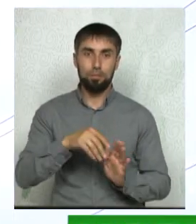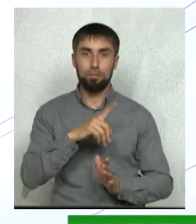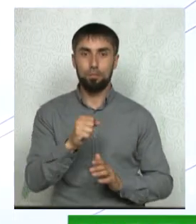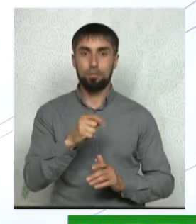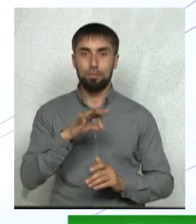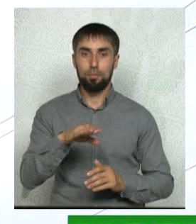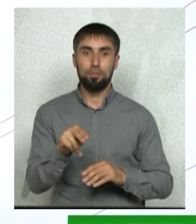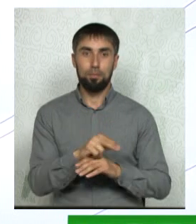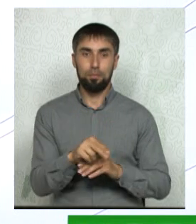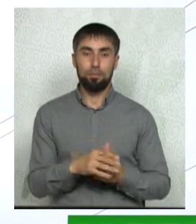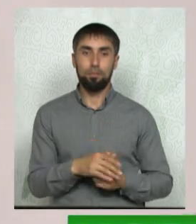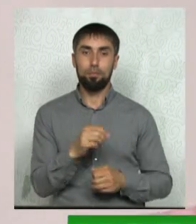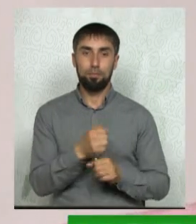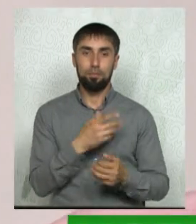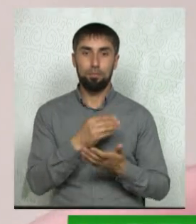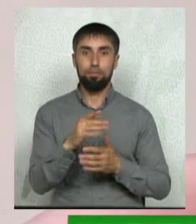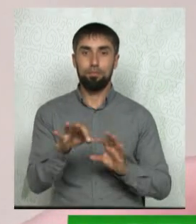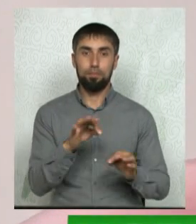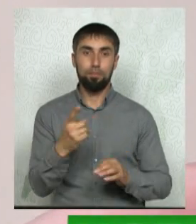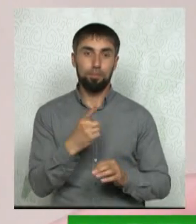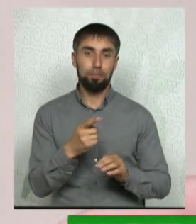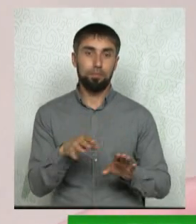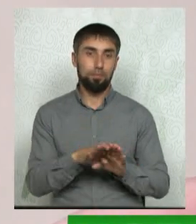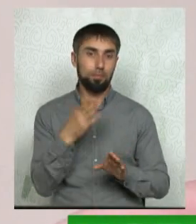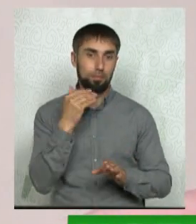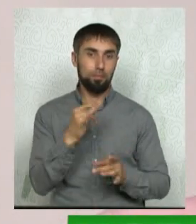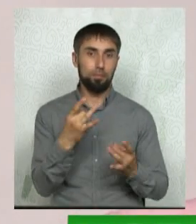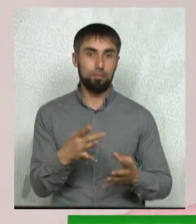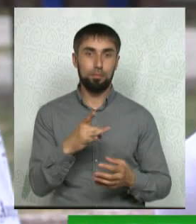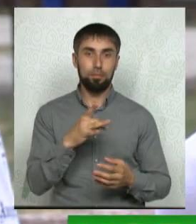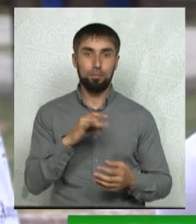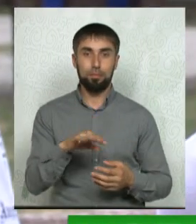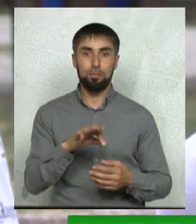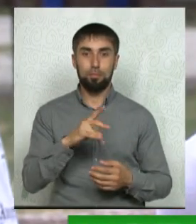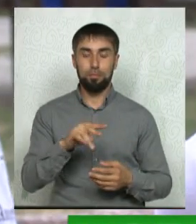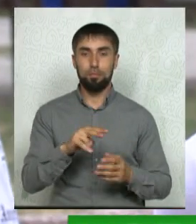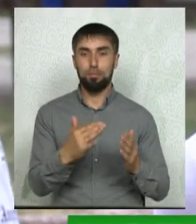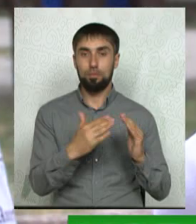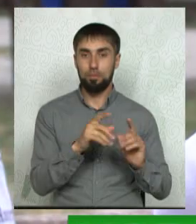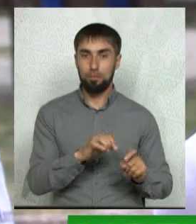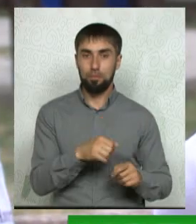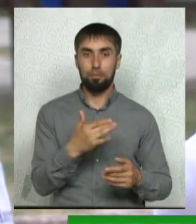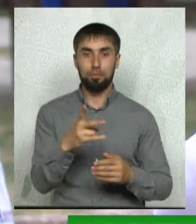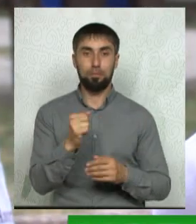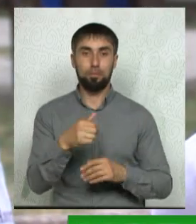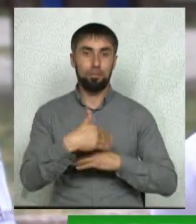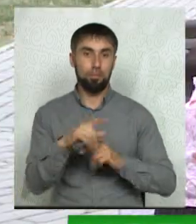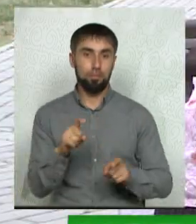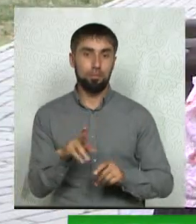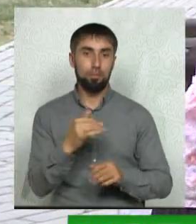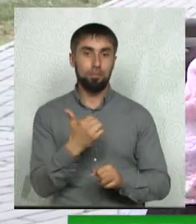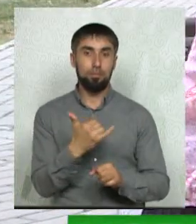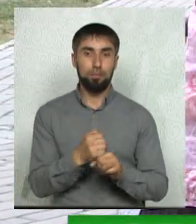объекты благоустройства. Сделать свой выбор впервые так легко и просто – в режиме онлайн, сидя дома или на лавочке, как сейчас это